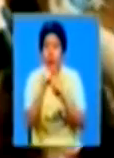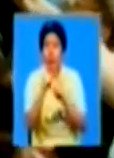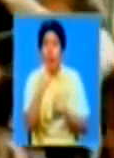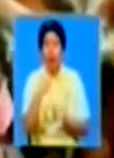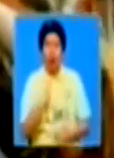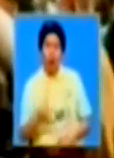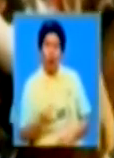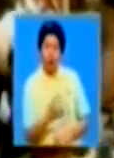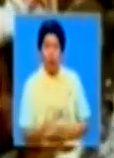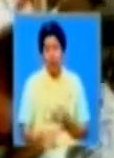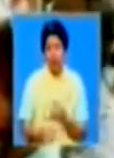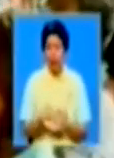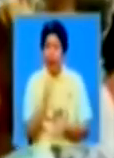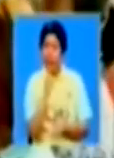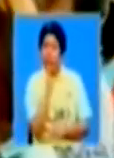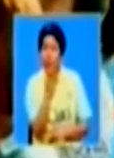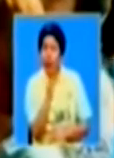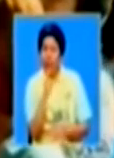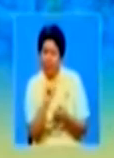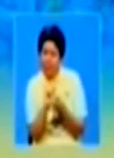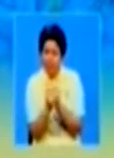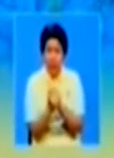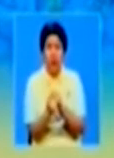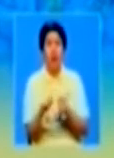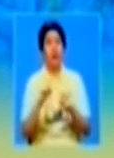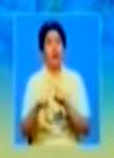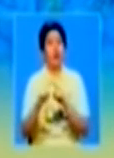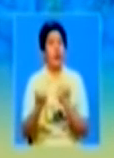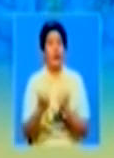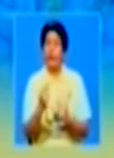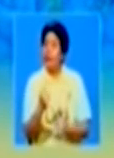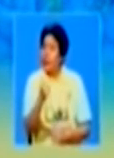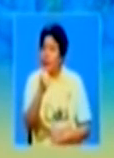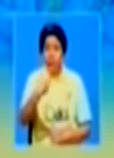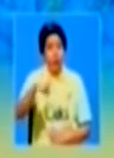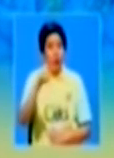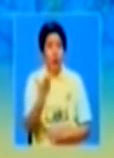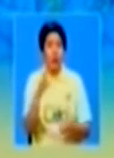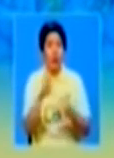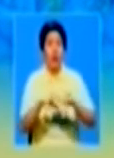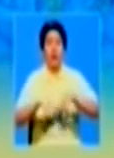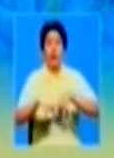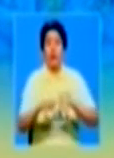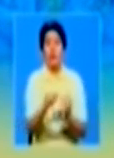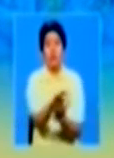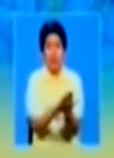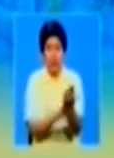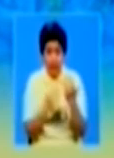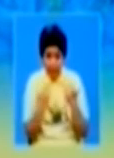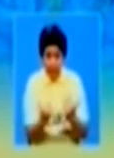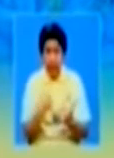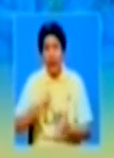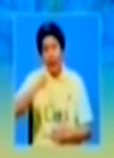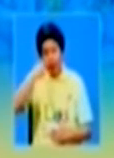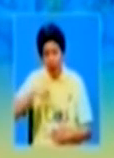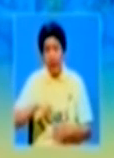รรมในส่วนของรัฐบาลและคสช.ได้มีการพูดคุยทำความเข้าใจกันหลายครั้งกับทั้งเจ้าของบรรณาธิการและคอลัมนิสต์บางท่านซึ่ง